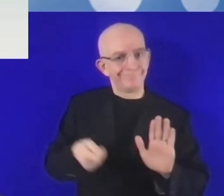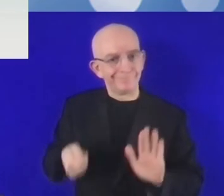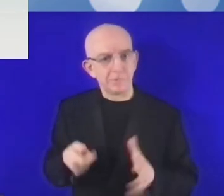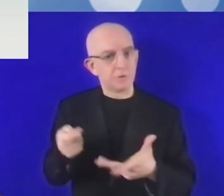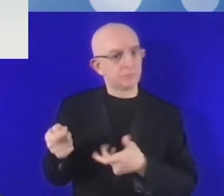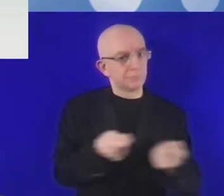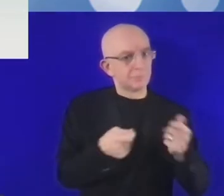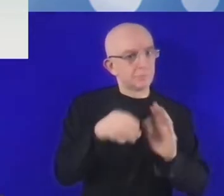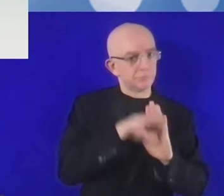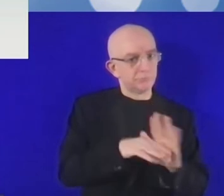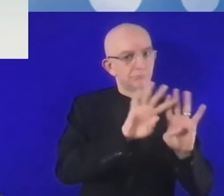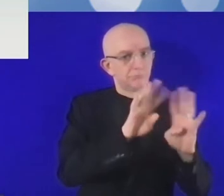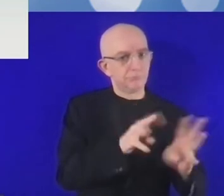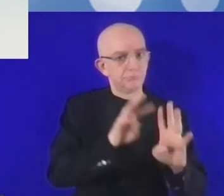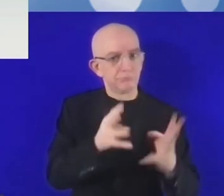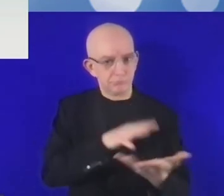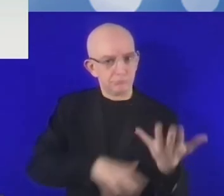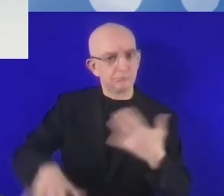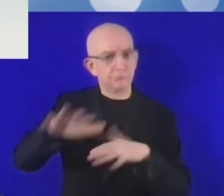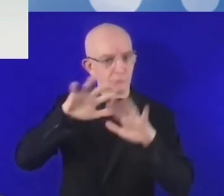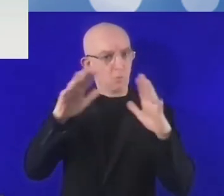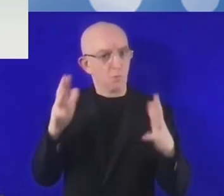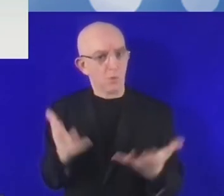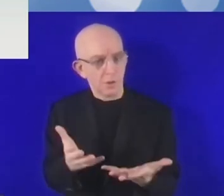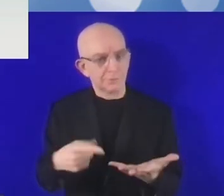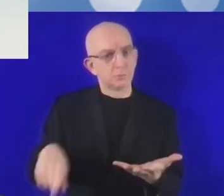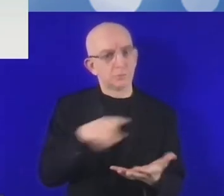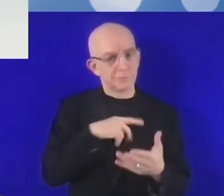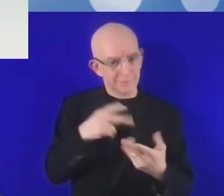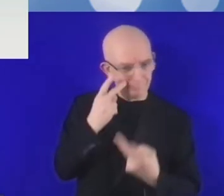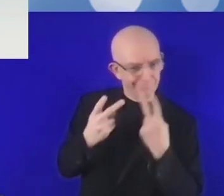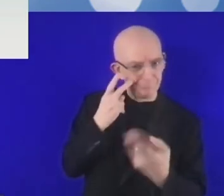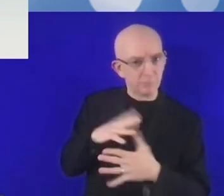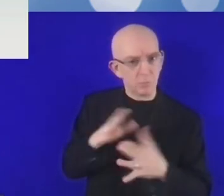juridiques suffisants. Les politiques publiques ont ici